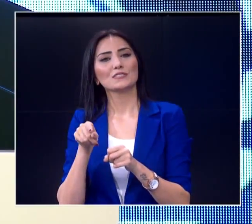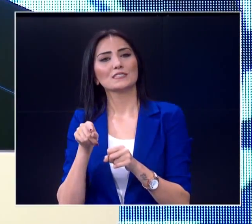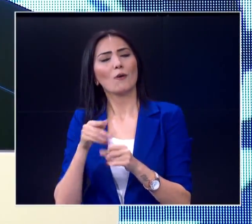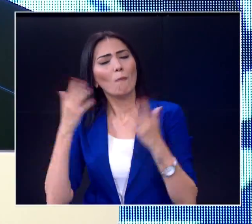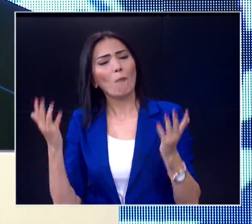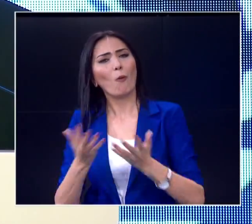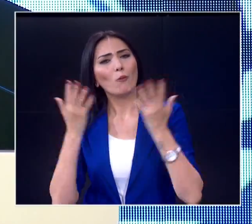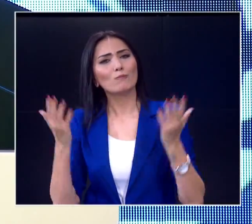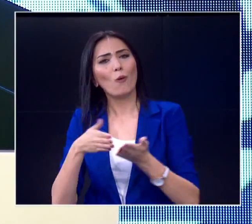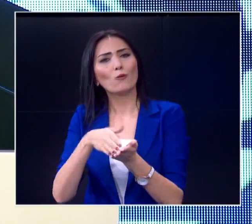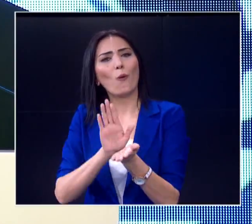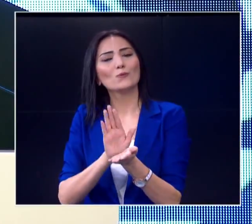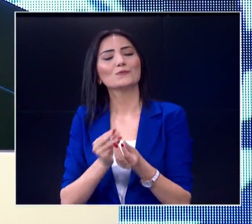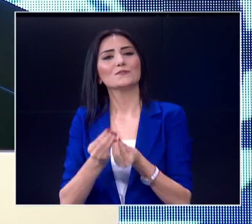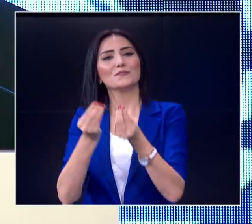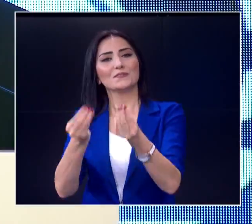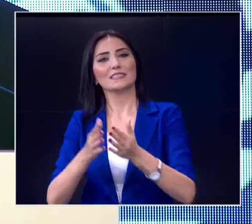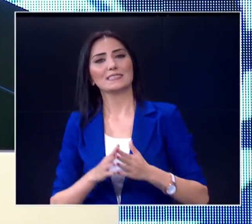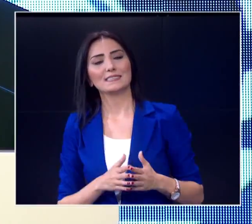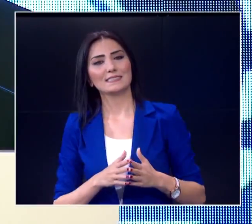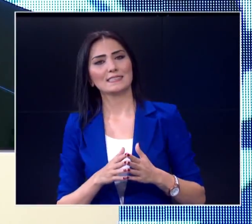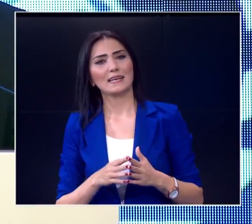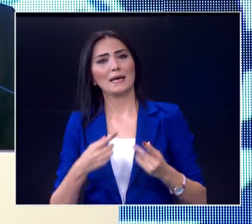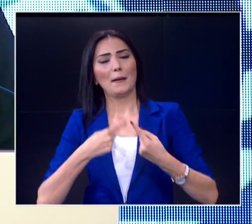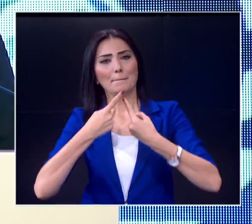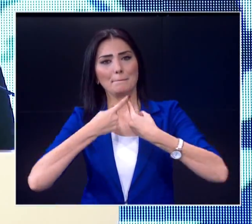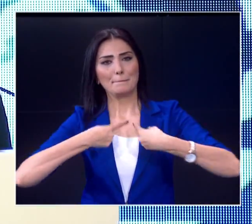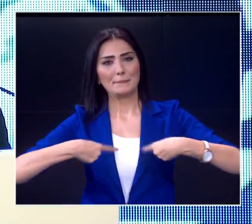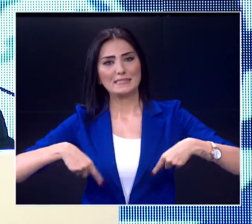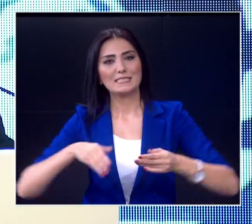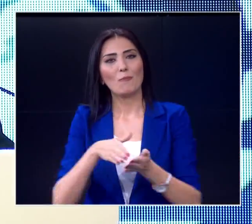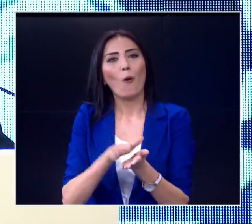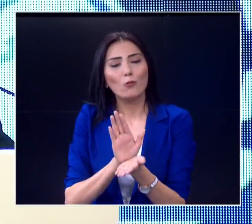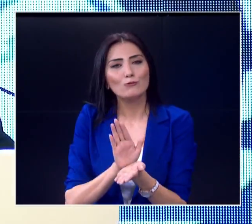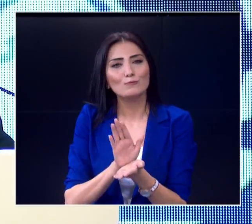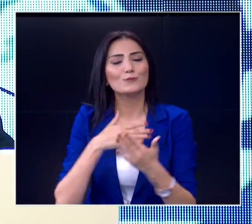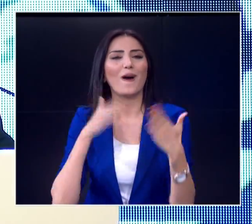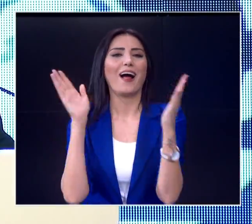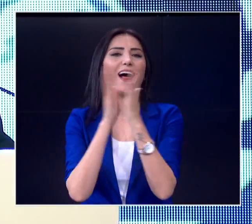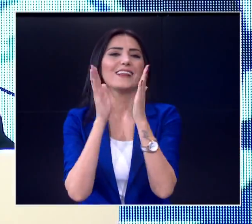bol bol ödül verin. Bizim ödülümüz de alkıştır.